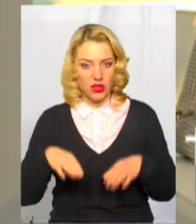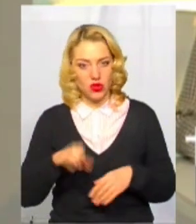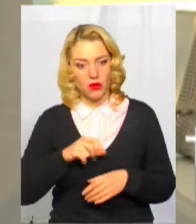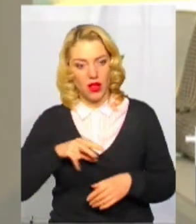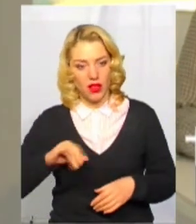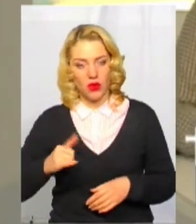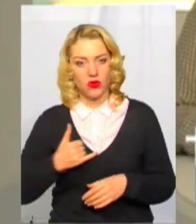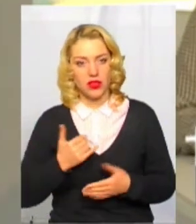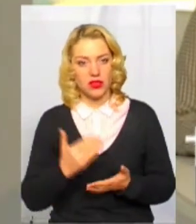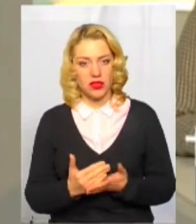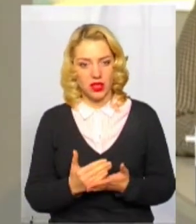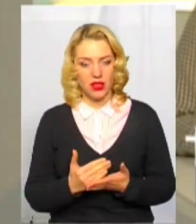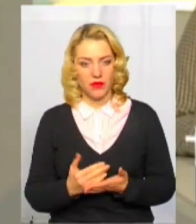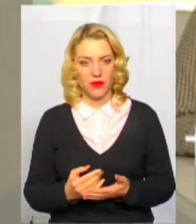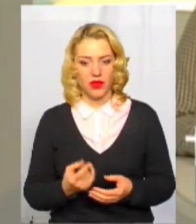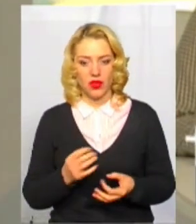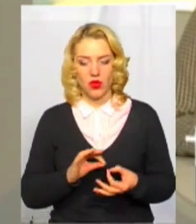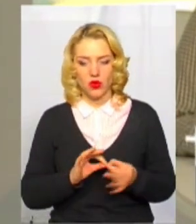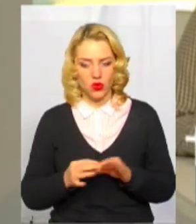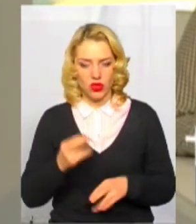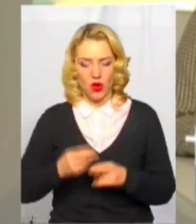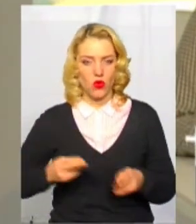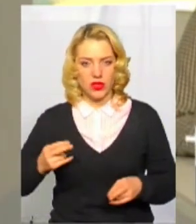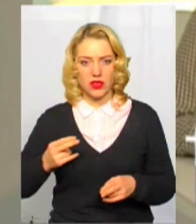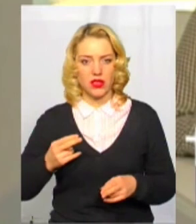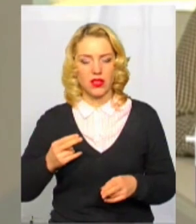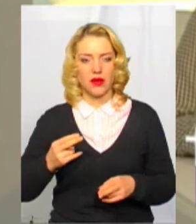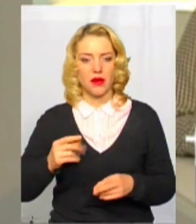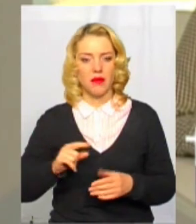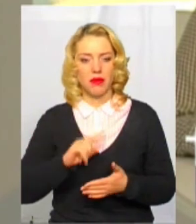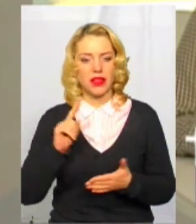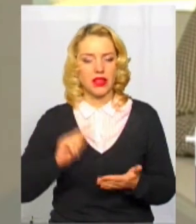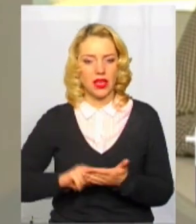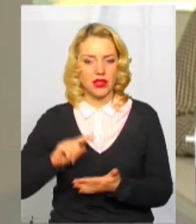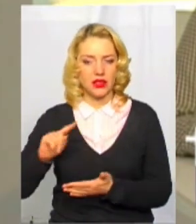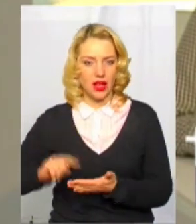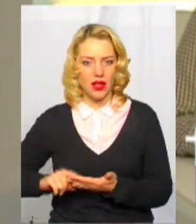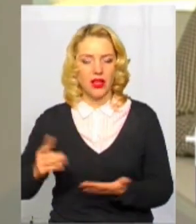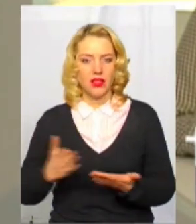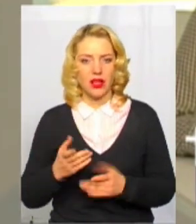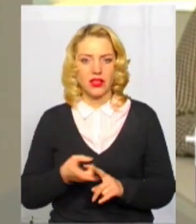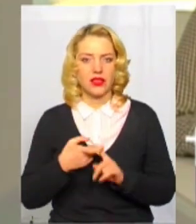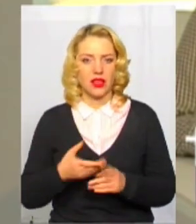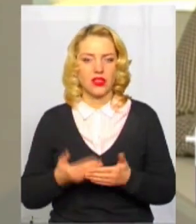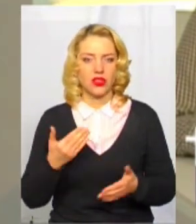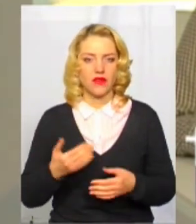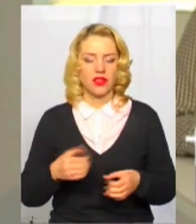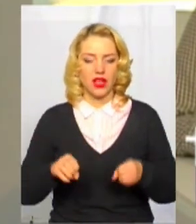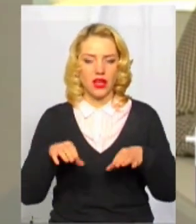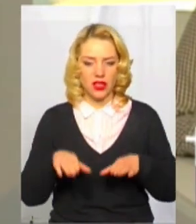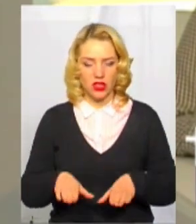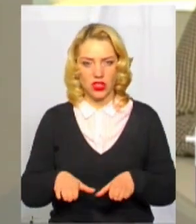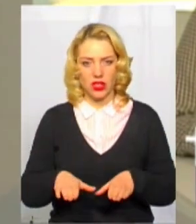Але в нас є дуже гострі питання, які залежать від